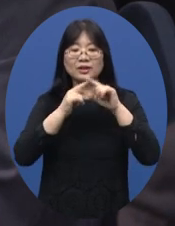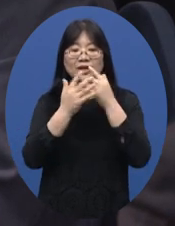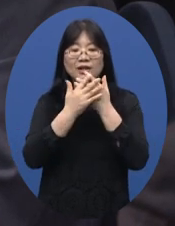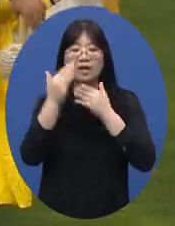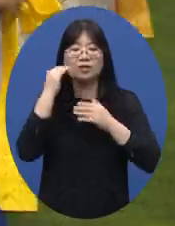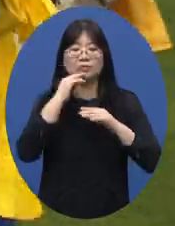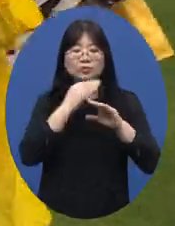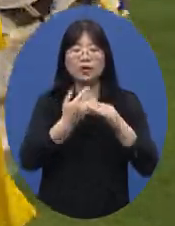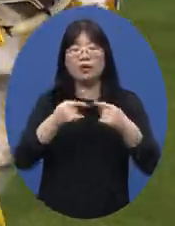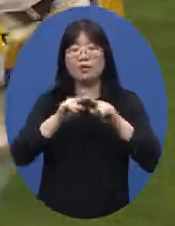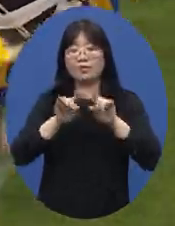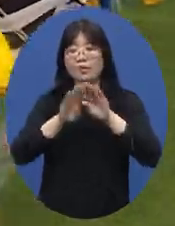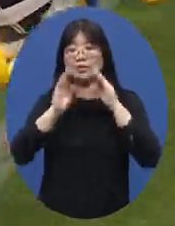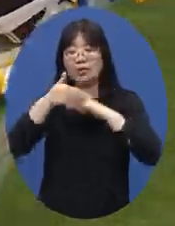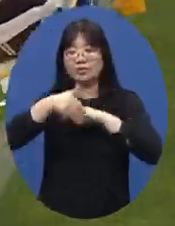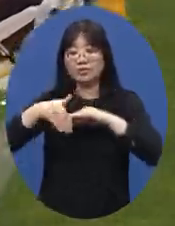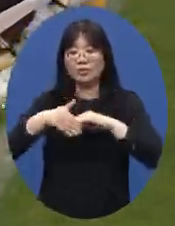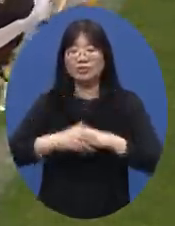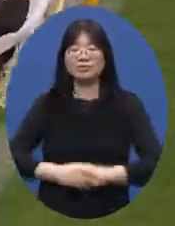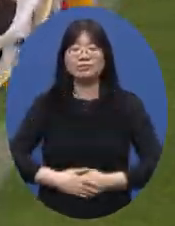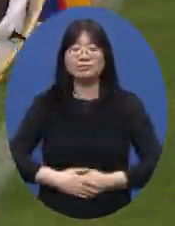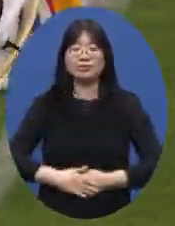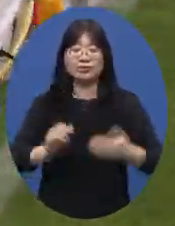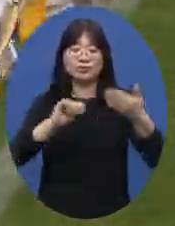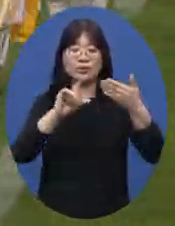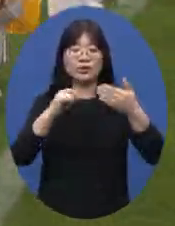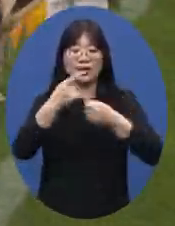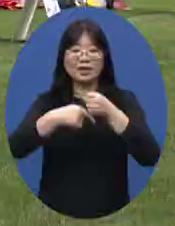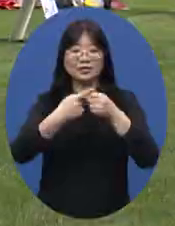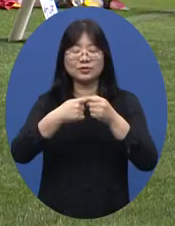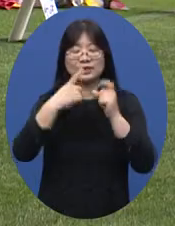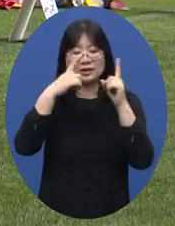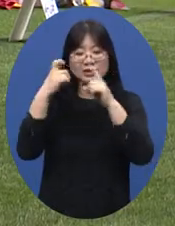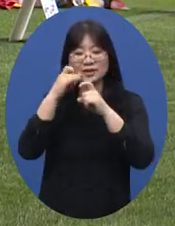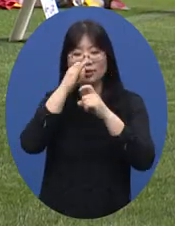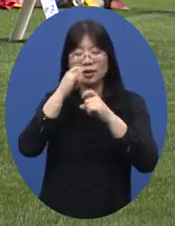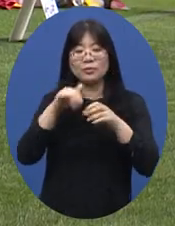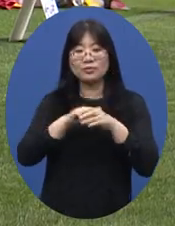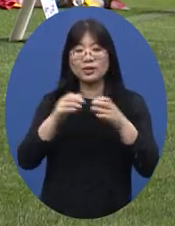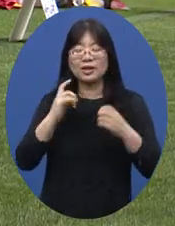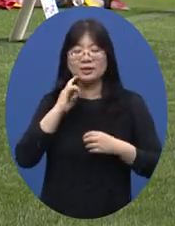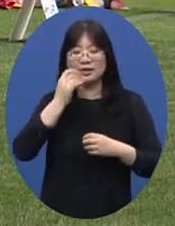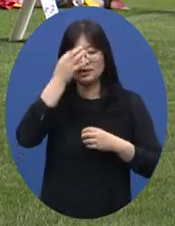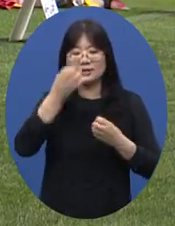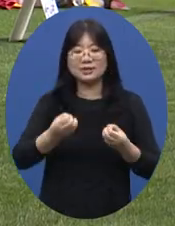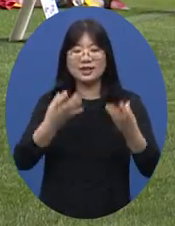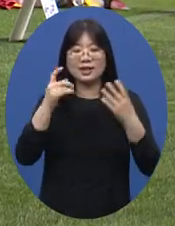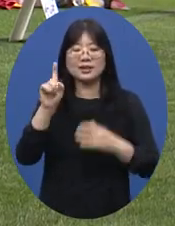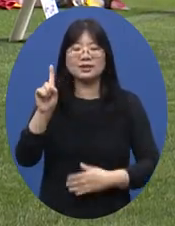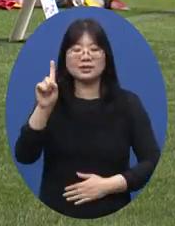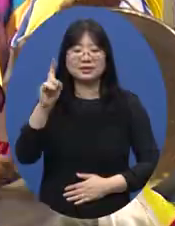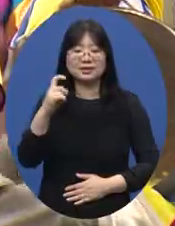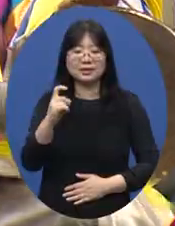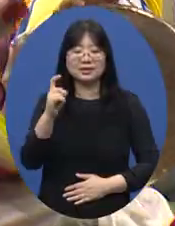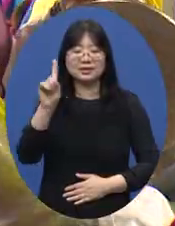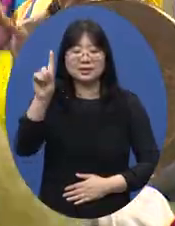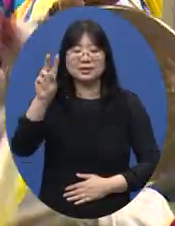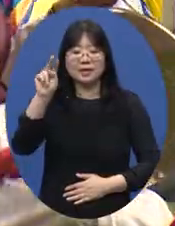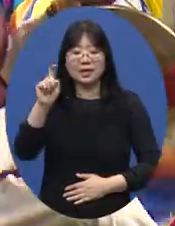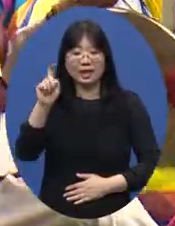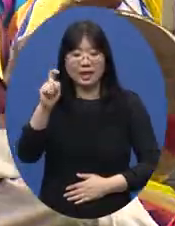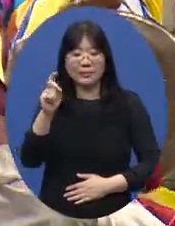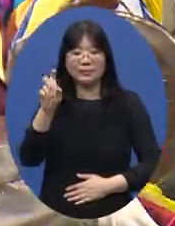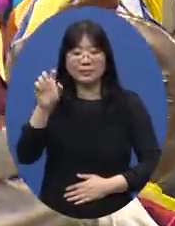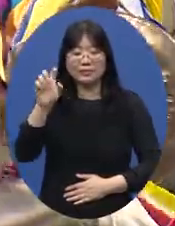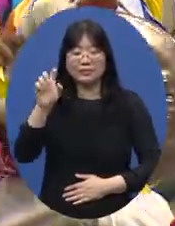개최할 예정. 오는 9월엔 평양 공동선언 1주년을 기념하는 문화예술 페스티벌이 DMZ 일원에서 펼쳐지는데 북측